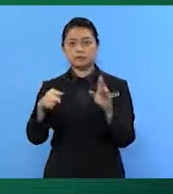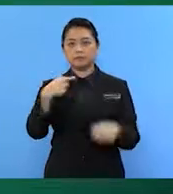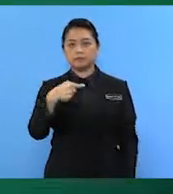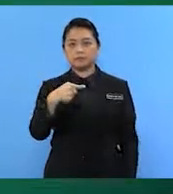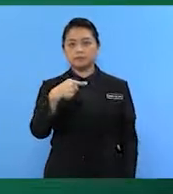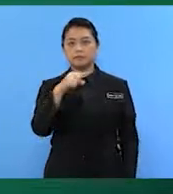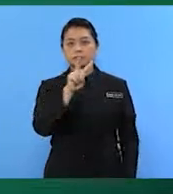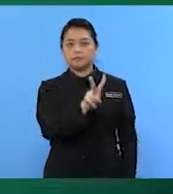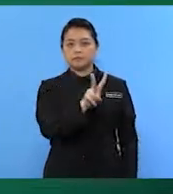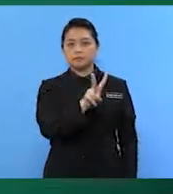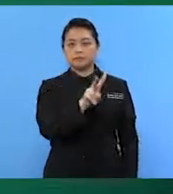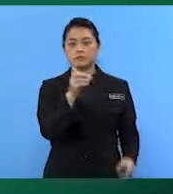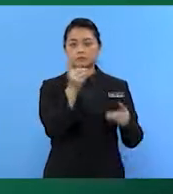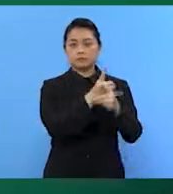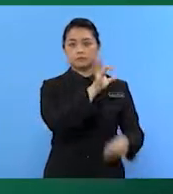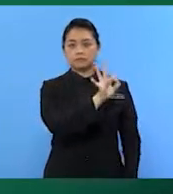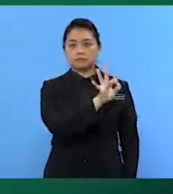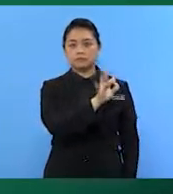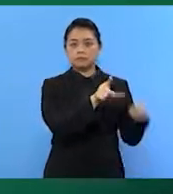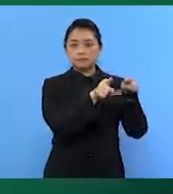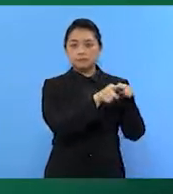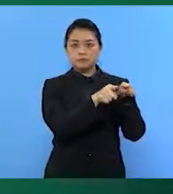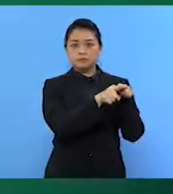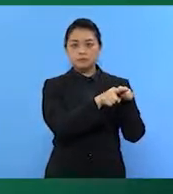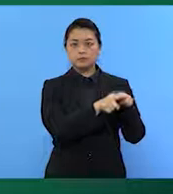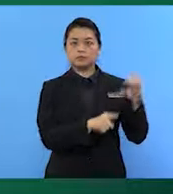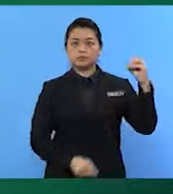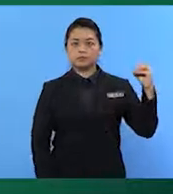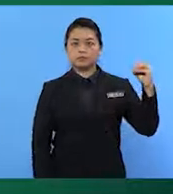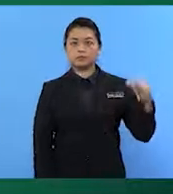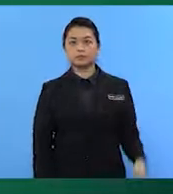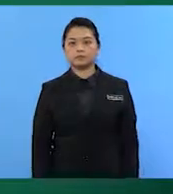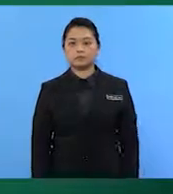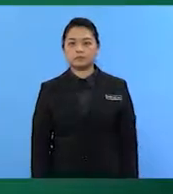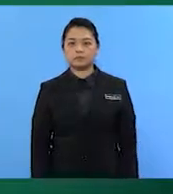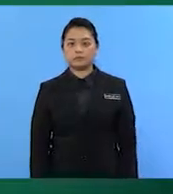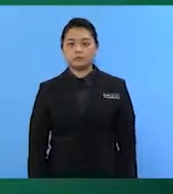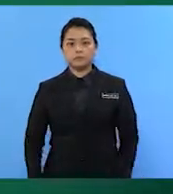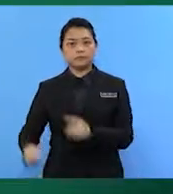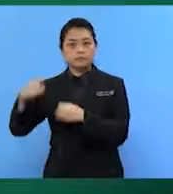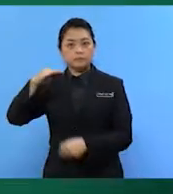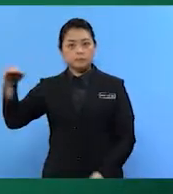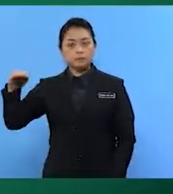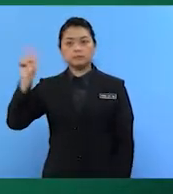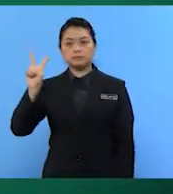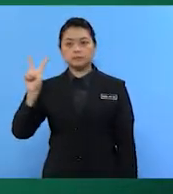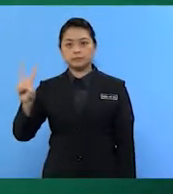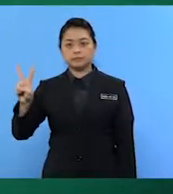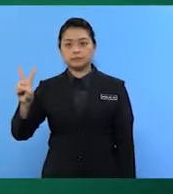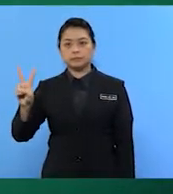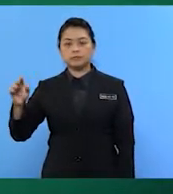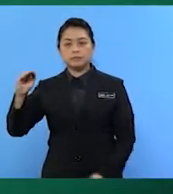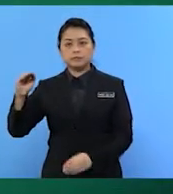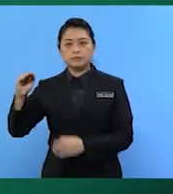negatif 2 darab 9 menghasilkan sifar. Baris kedua matriks